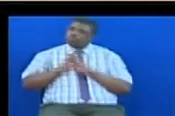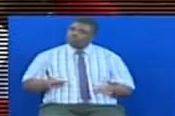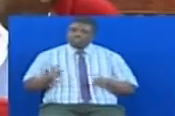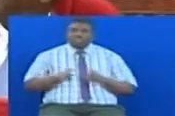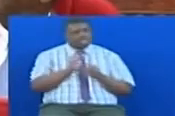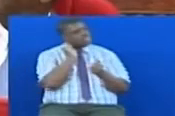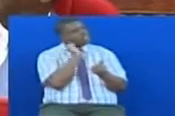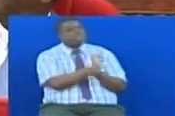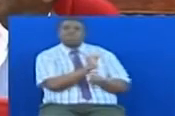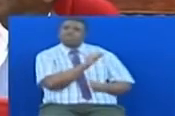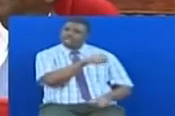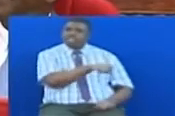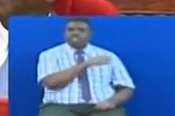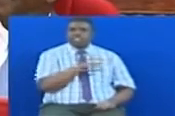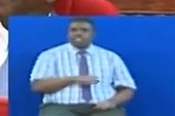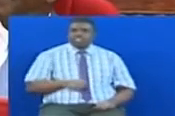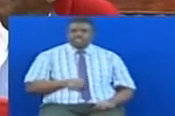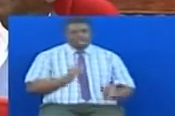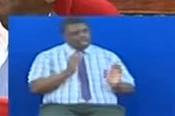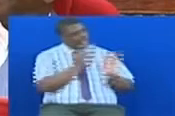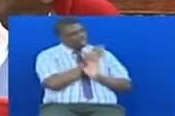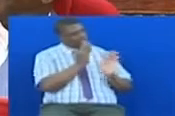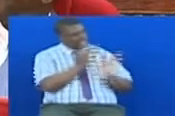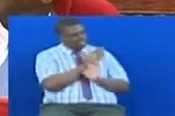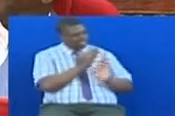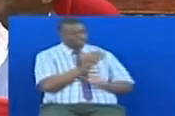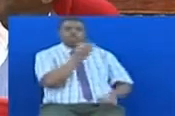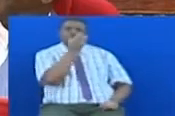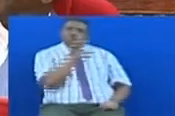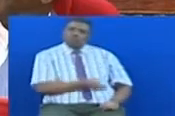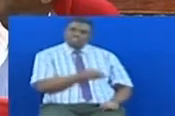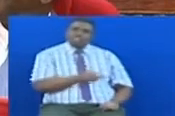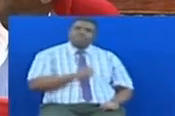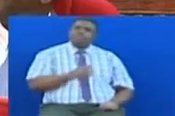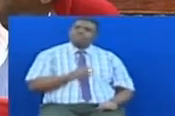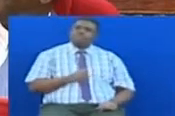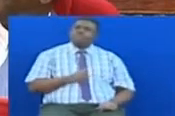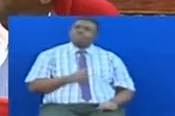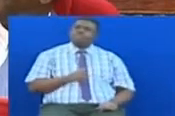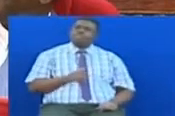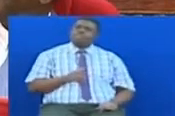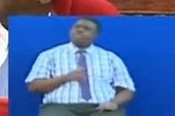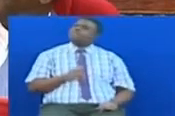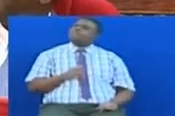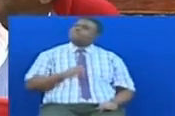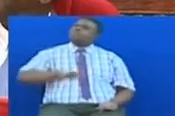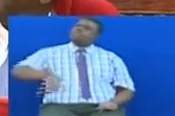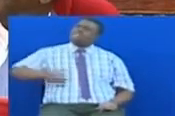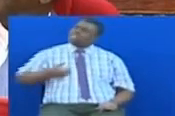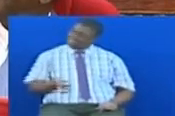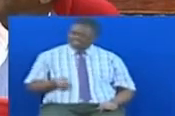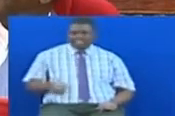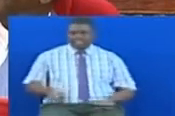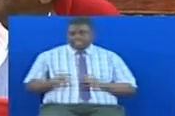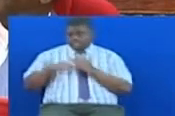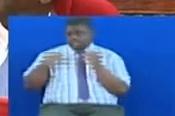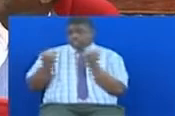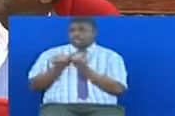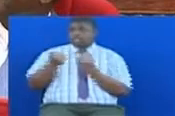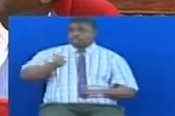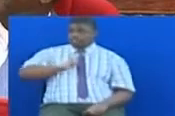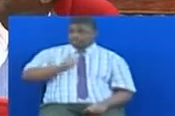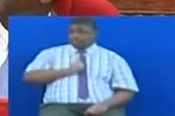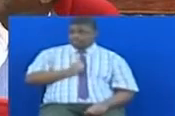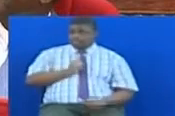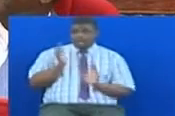gerezani. Hali ya wizi ni mbaya sana. Hata sisi kwenye taasisi binafsi, Mheshimiwa Naibu Speaker, hali